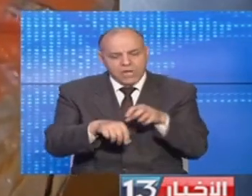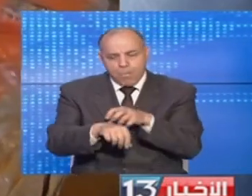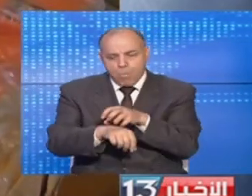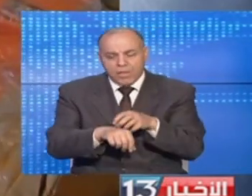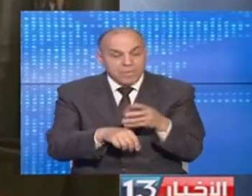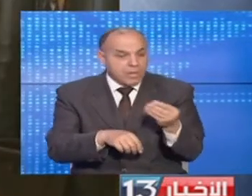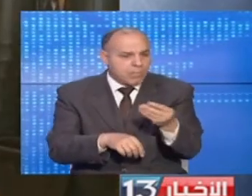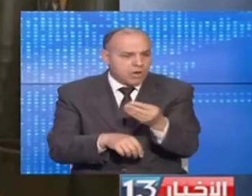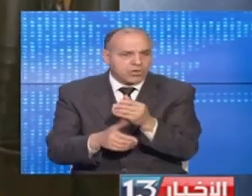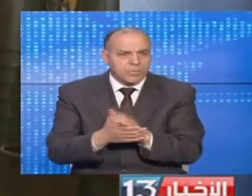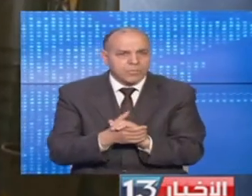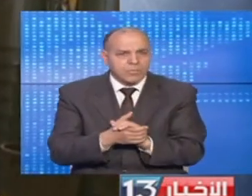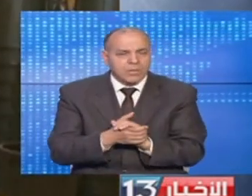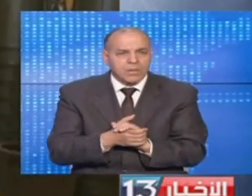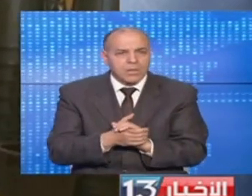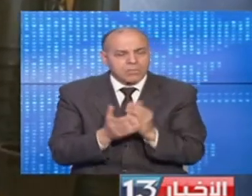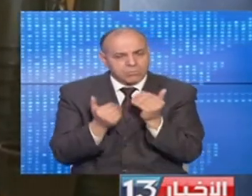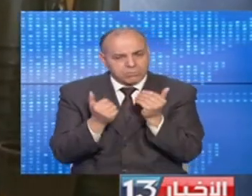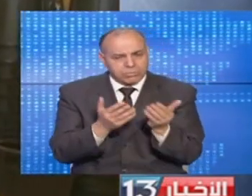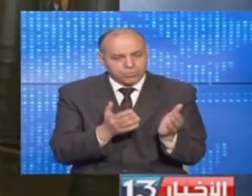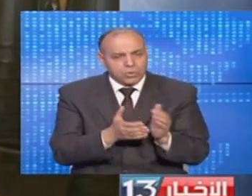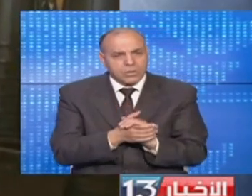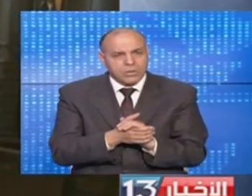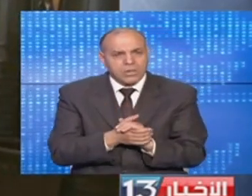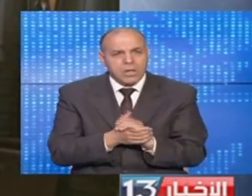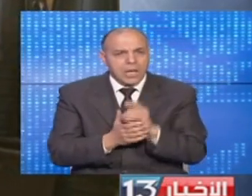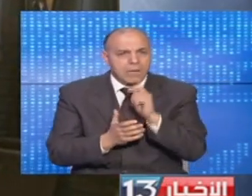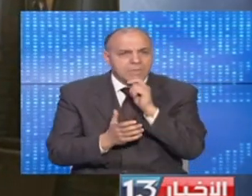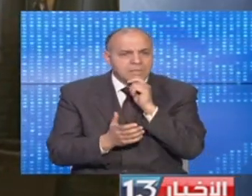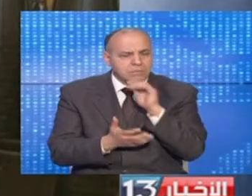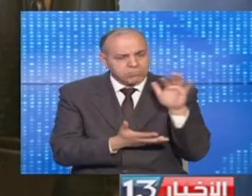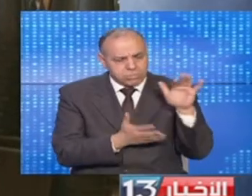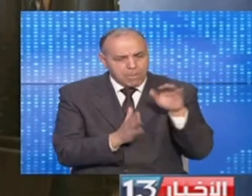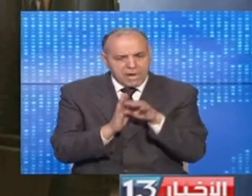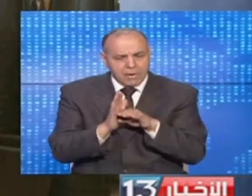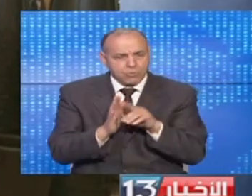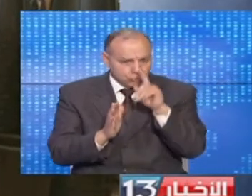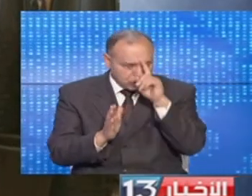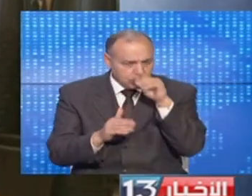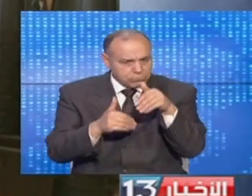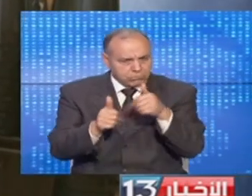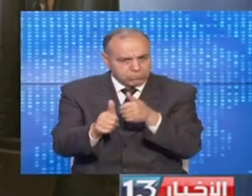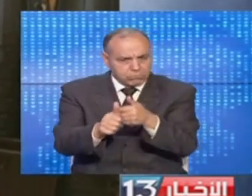اه تم من اهمها النهائيه ومازلنا منها عندنا برنامج